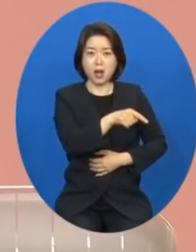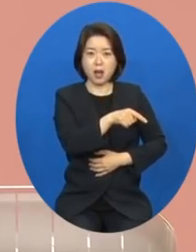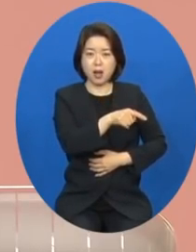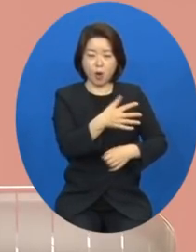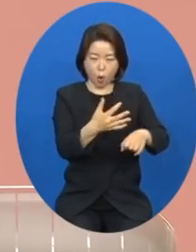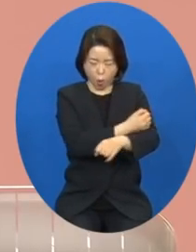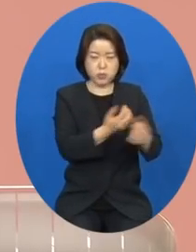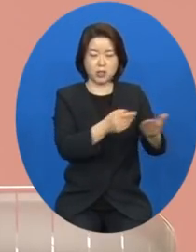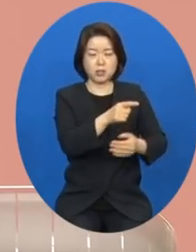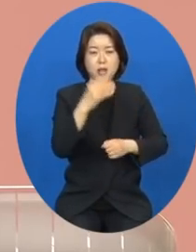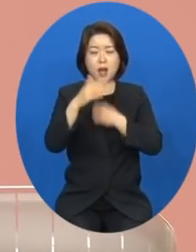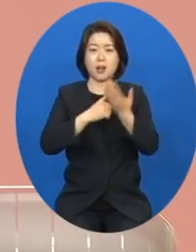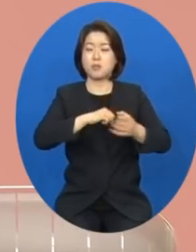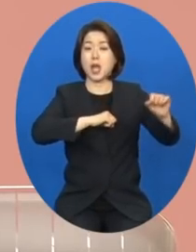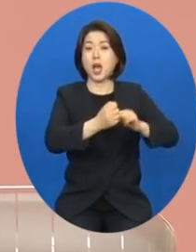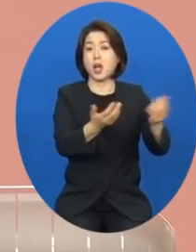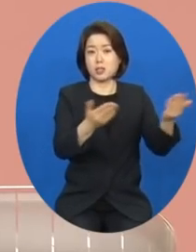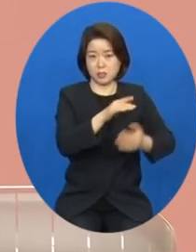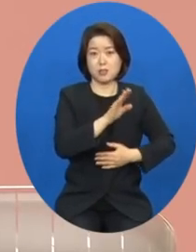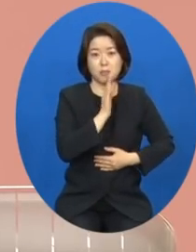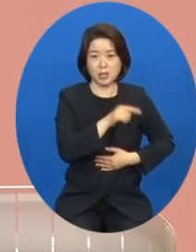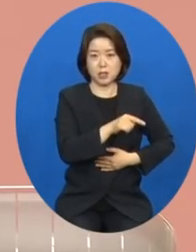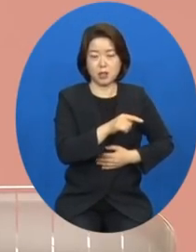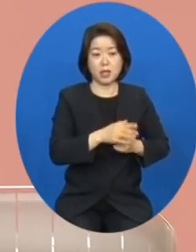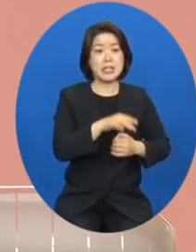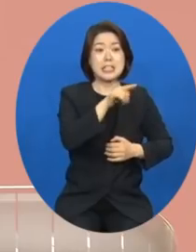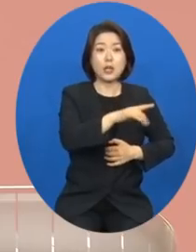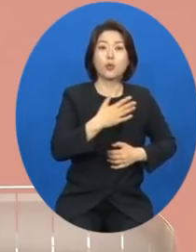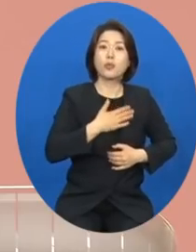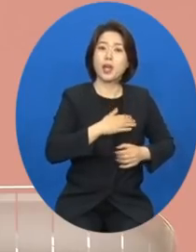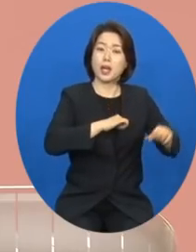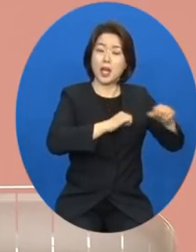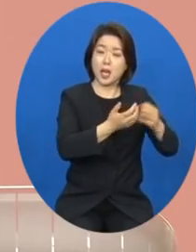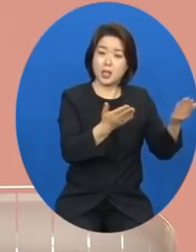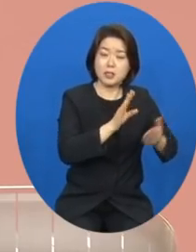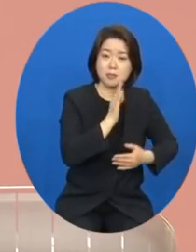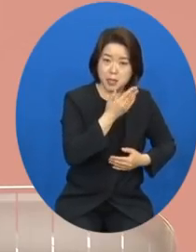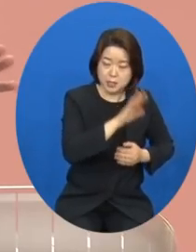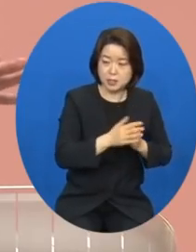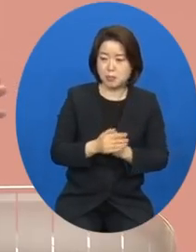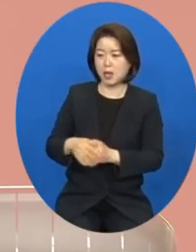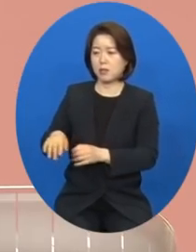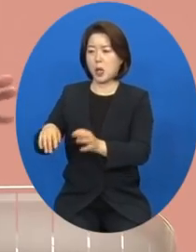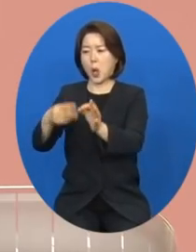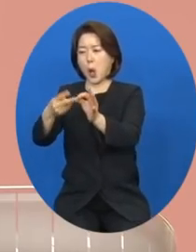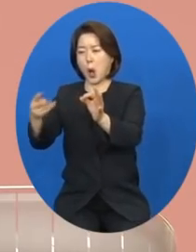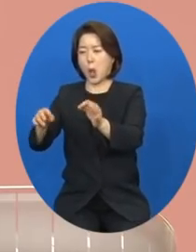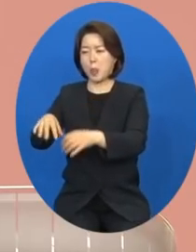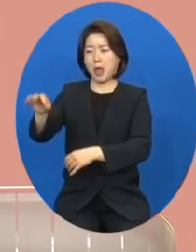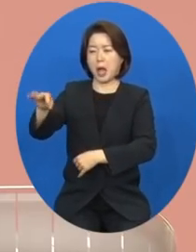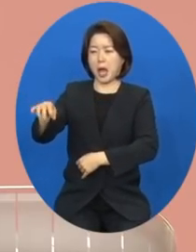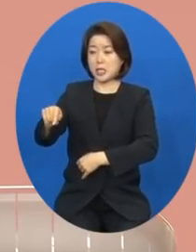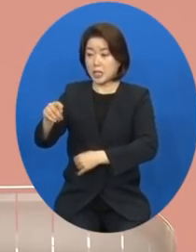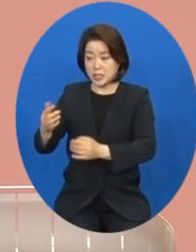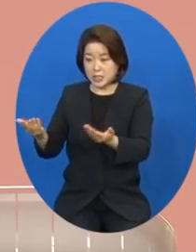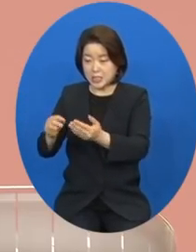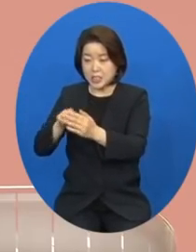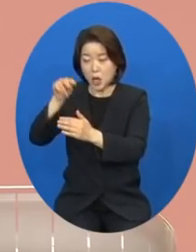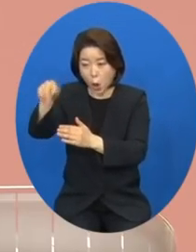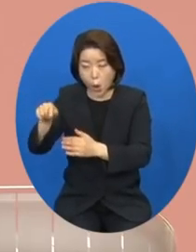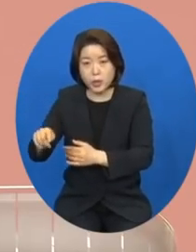하나님의 행하신 일이죠 하나님은 요 이것도 내가 한 일이지만 어떻게 일로 별볼일 없어보이는 요단 없는 사건도